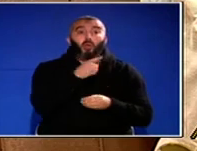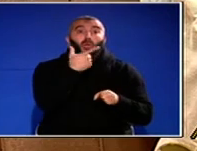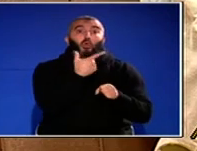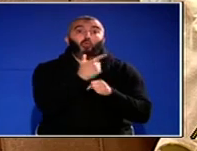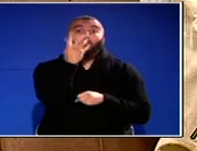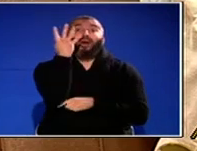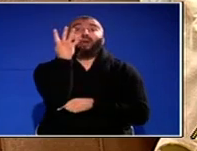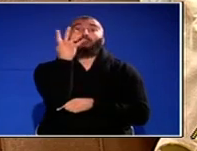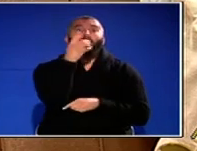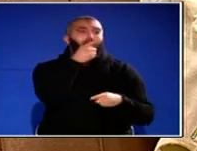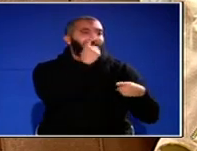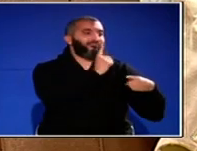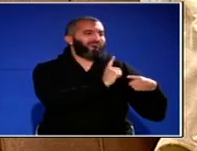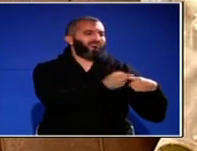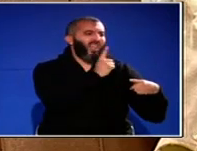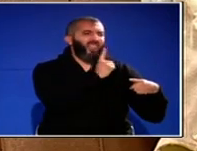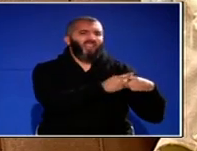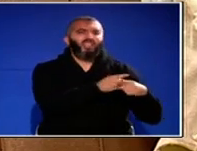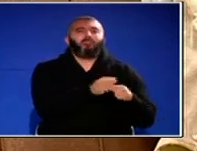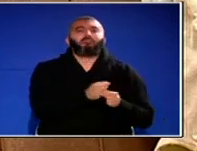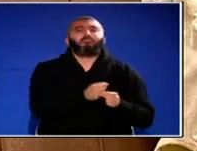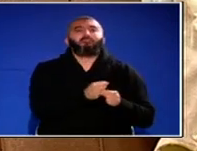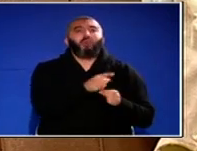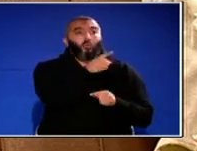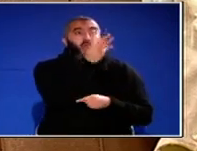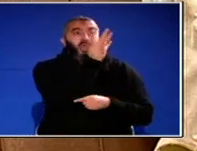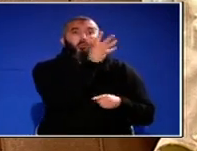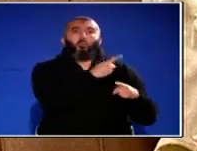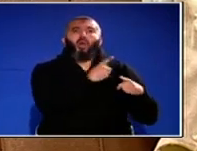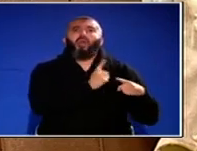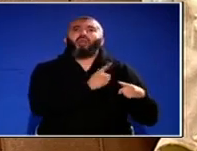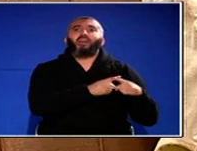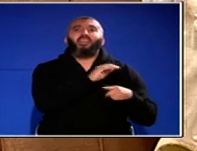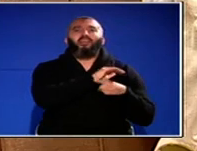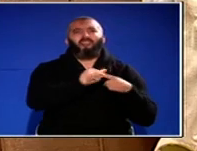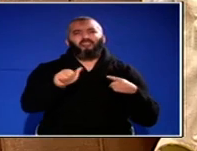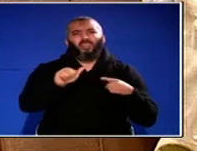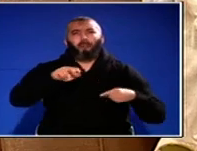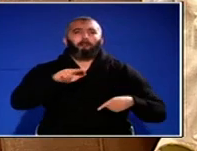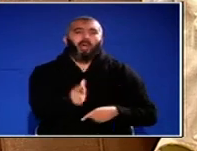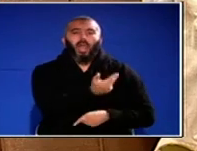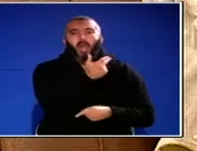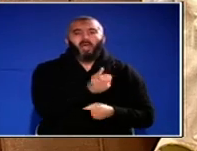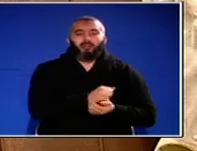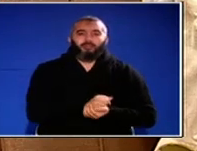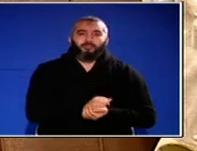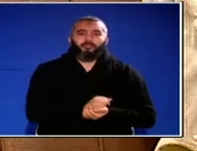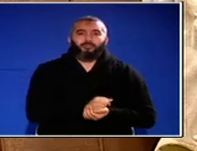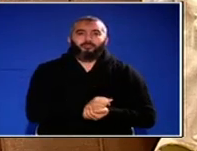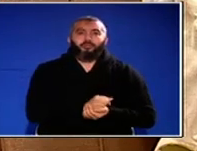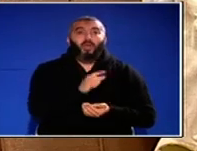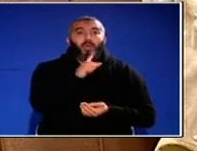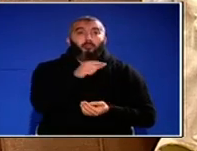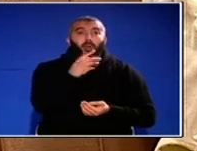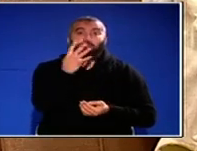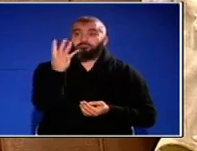تظلموا فيهن أنفسكم. وبالتالي فإن المولى سبحانه وتعالى جعل من بين